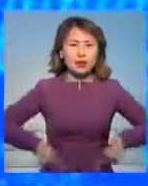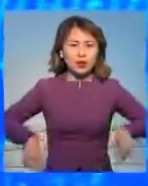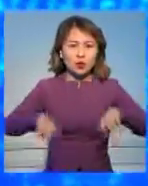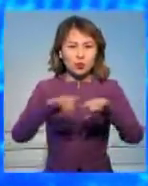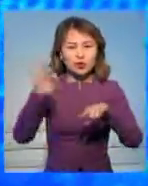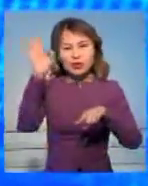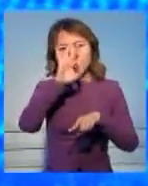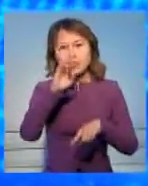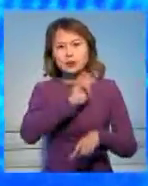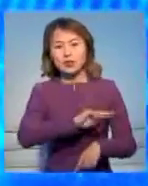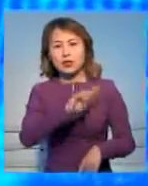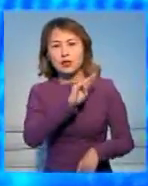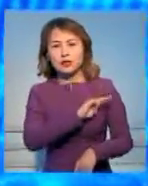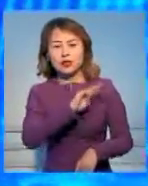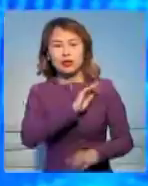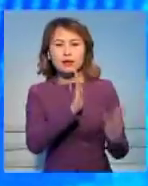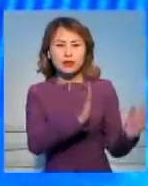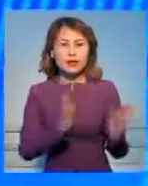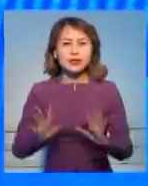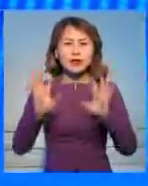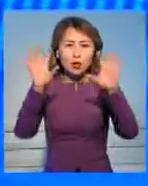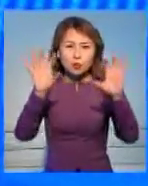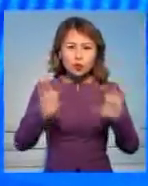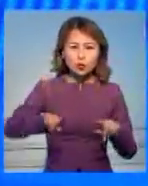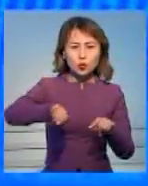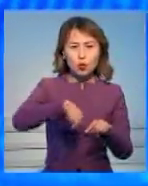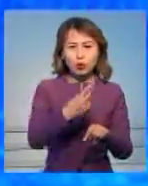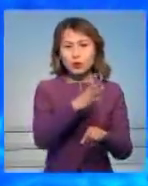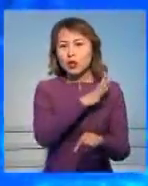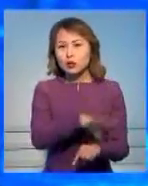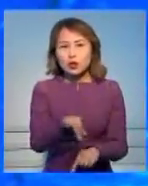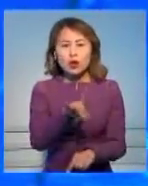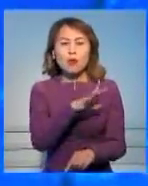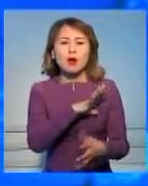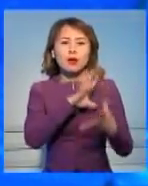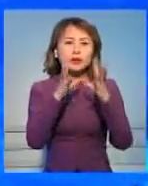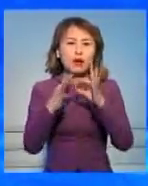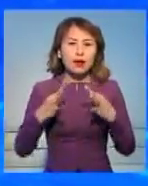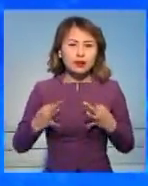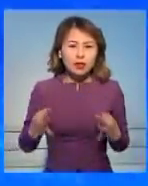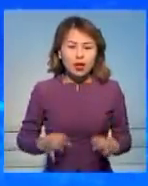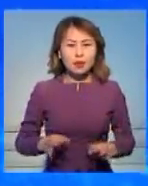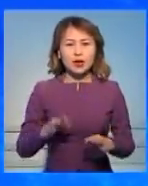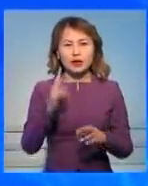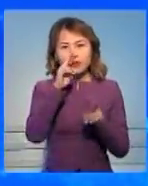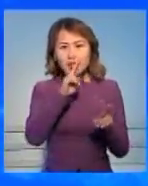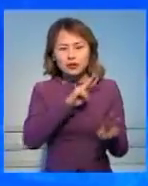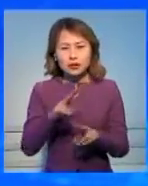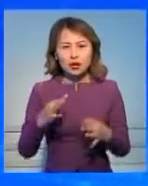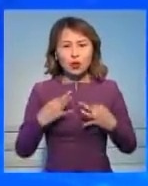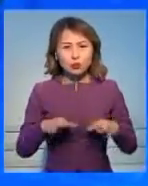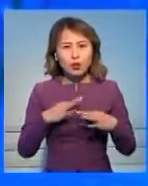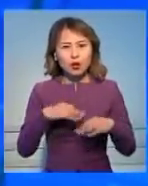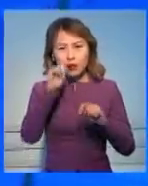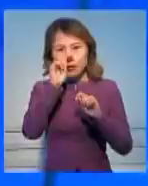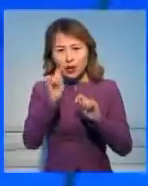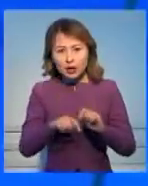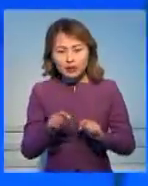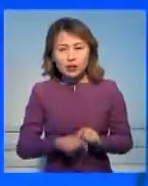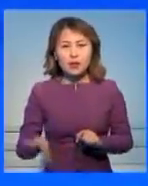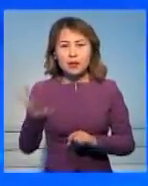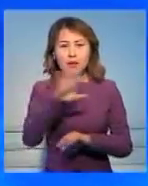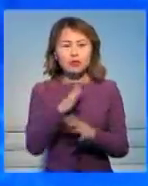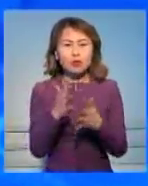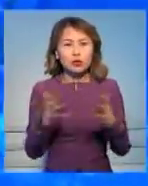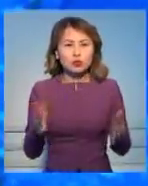сектор тарапынан көрсетілетін қызметтер реттеледі. Ал заң бұзушылықты болдырмау үшін оның алдын алатын профилактикалық бақылау институтына